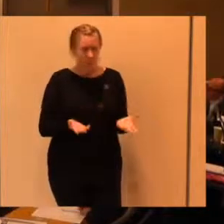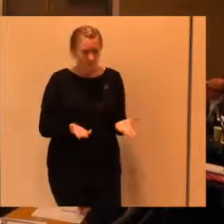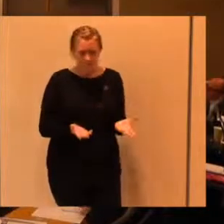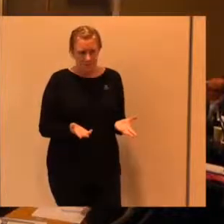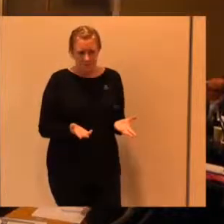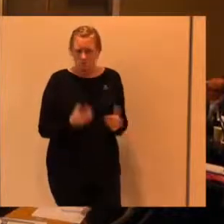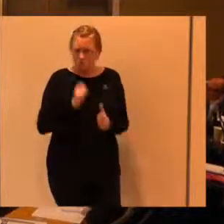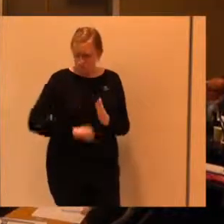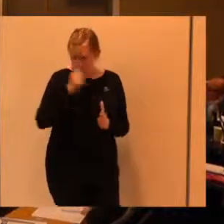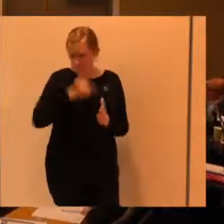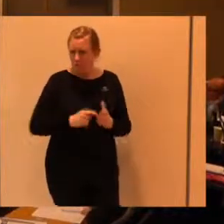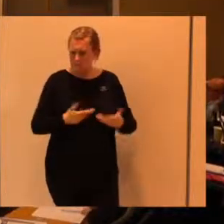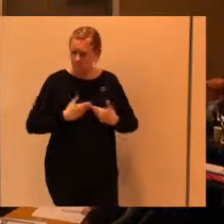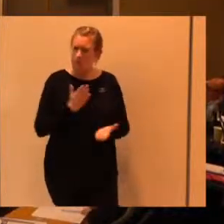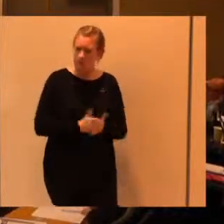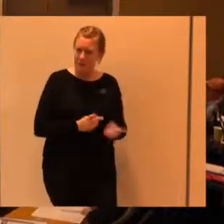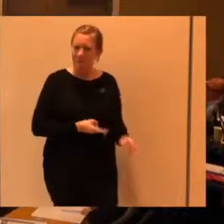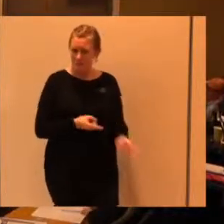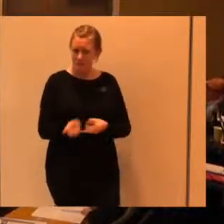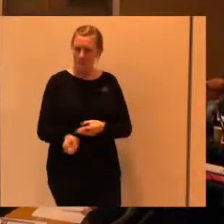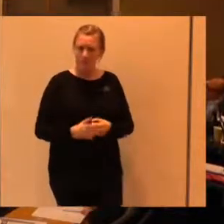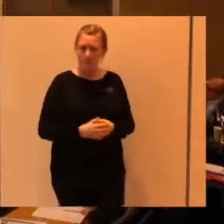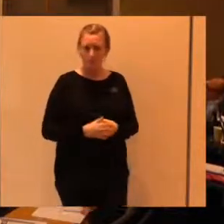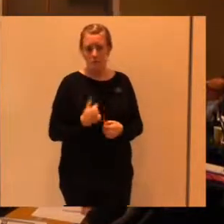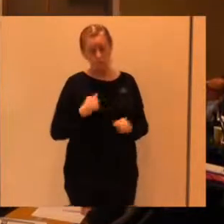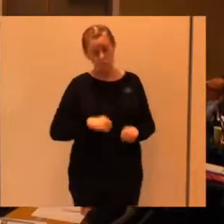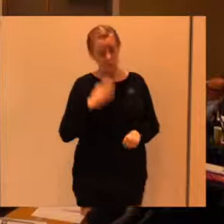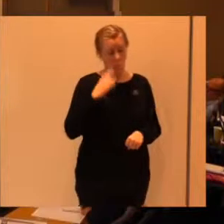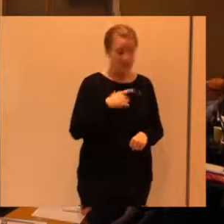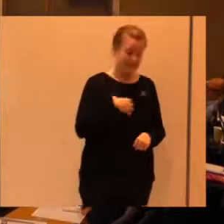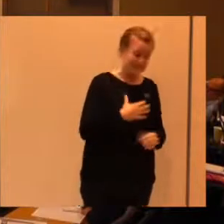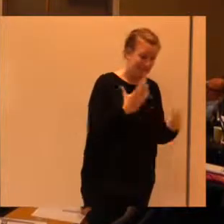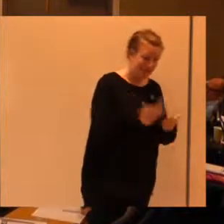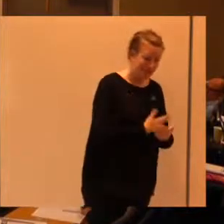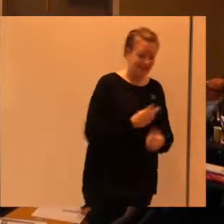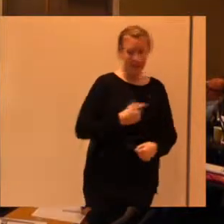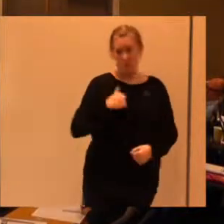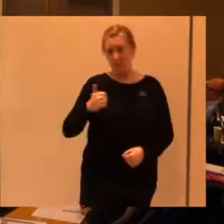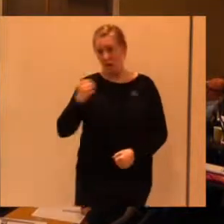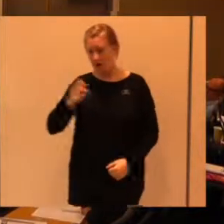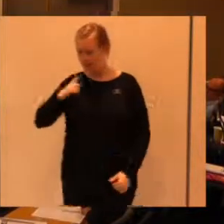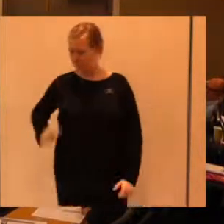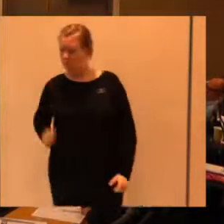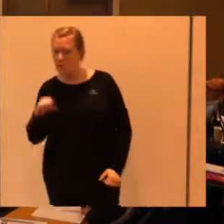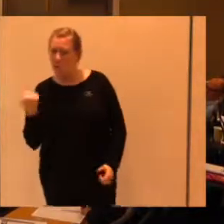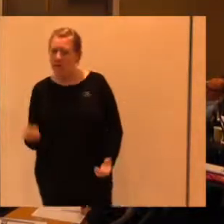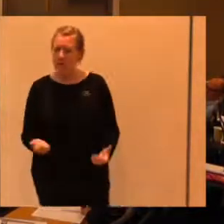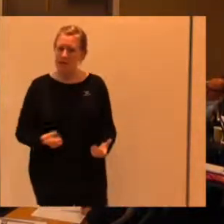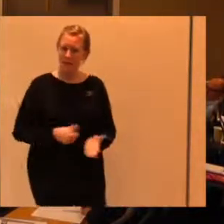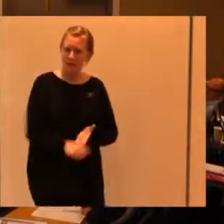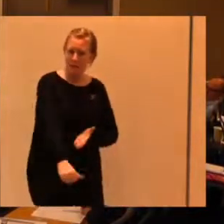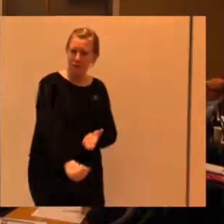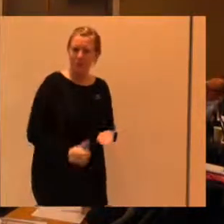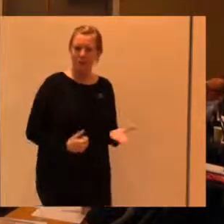fulla effekt. Jag behöver ha mycket pengar eller jag måste bo i ett land där det finns ett försörjningssystem för hjälpmedel. Då